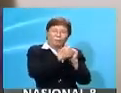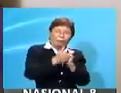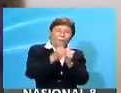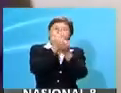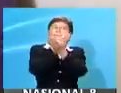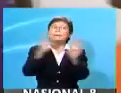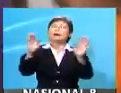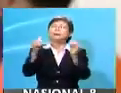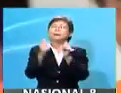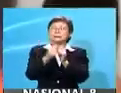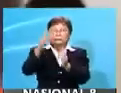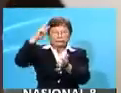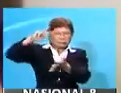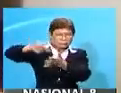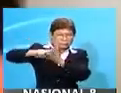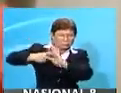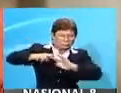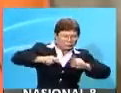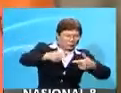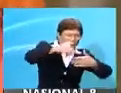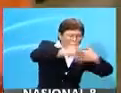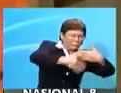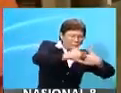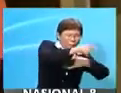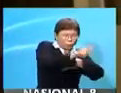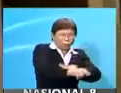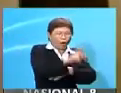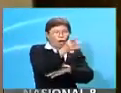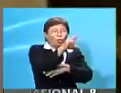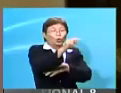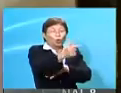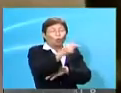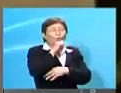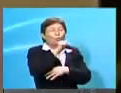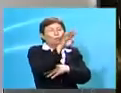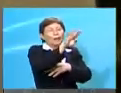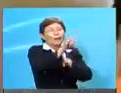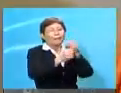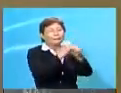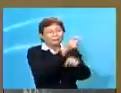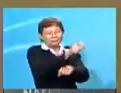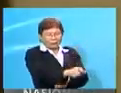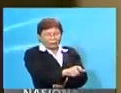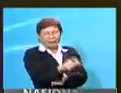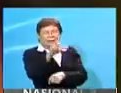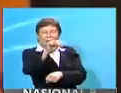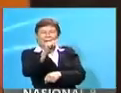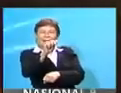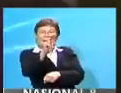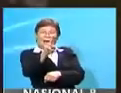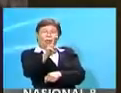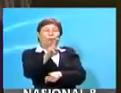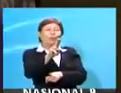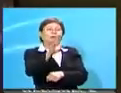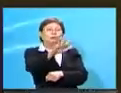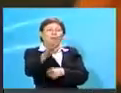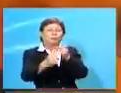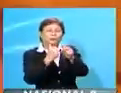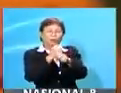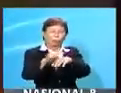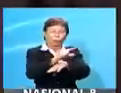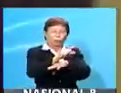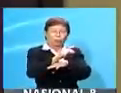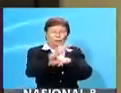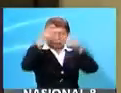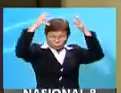bebas dengan sengaja menyebabkan kecederaan kepada Kong cheiten 48 tahun dan Lau bank Yen 55 tahun dengan menggunakan